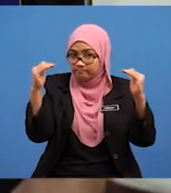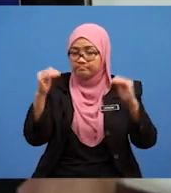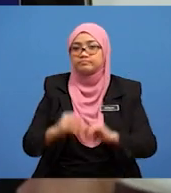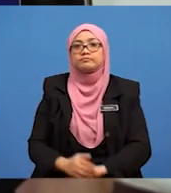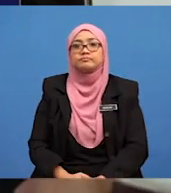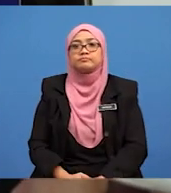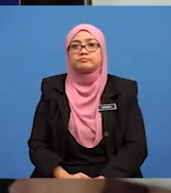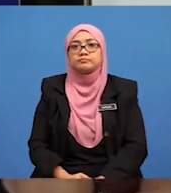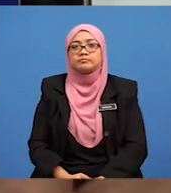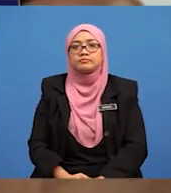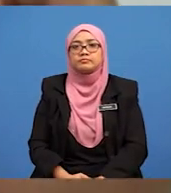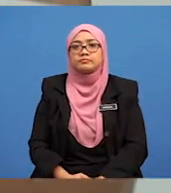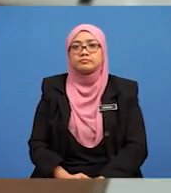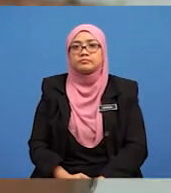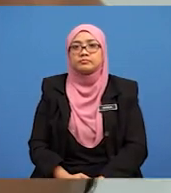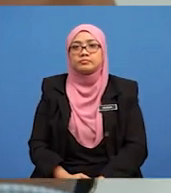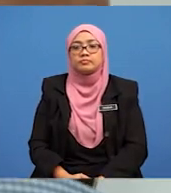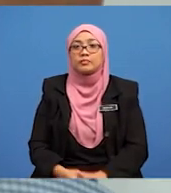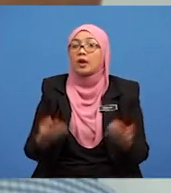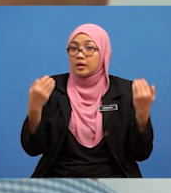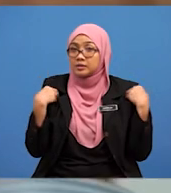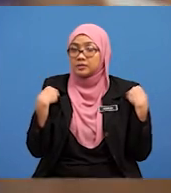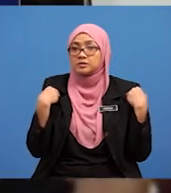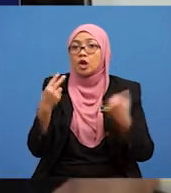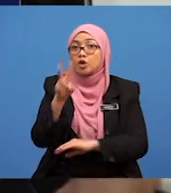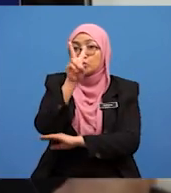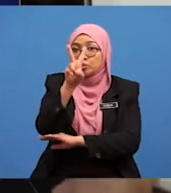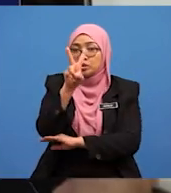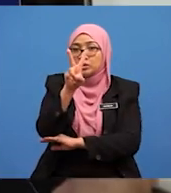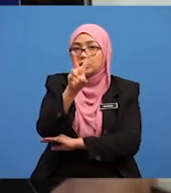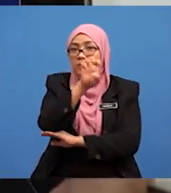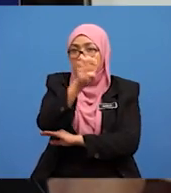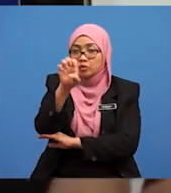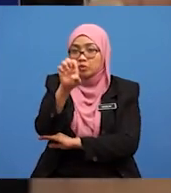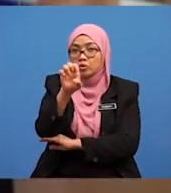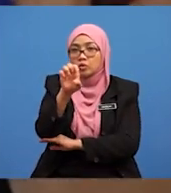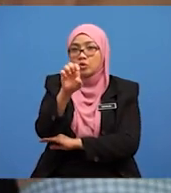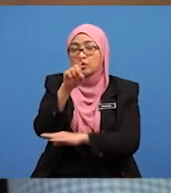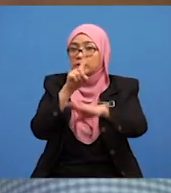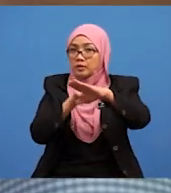mempunyai dua elektron di petala pertama